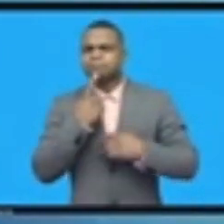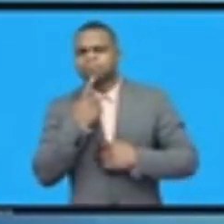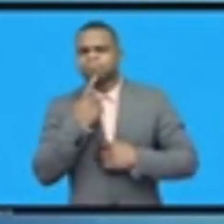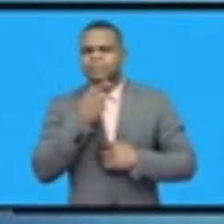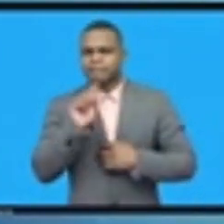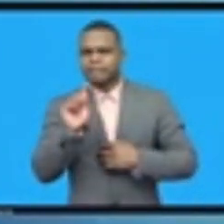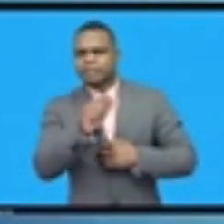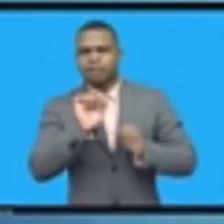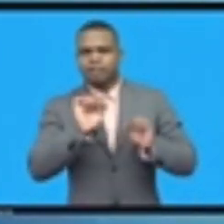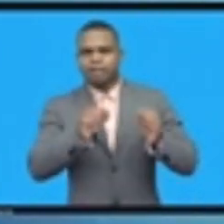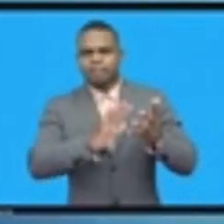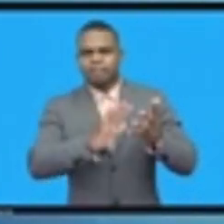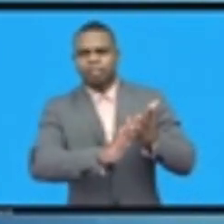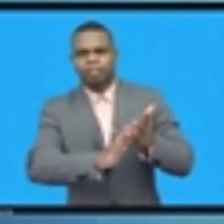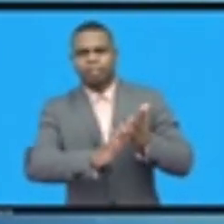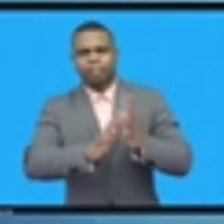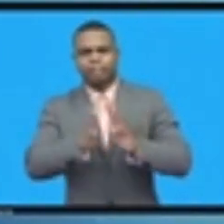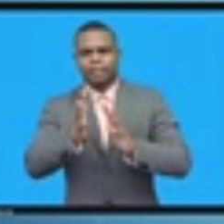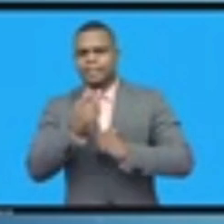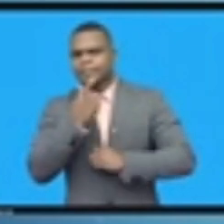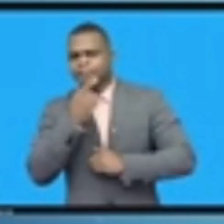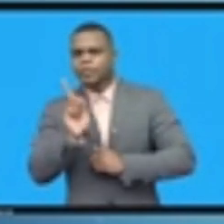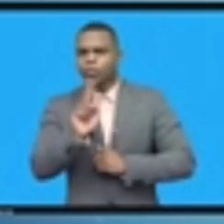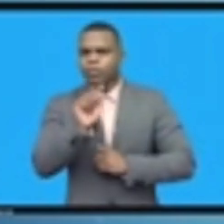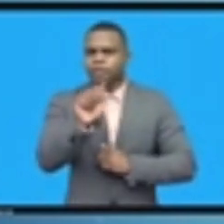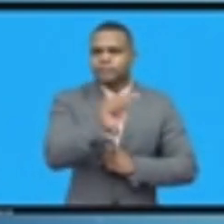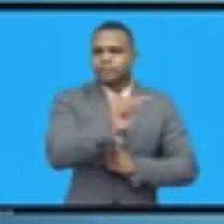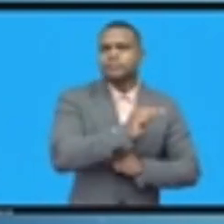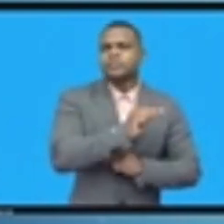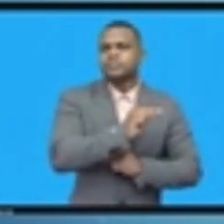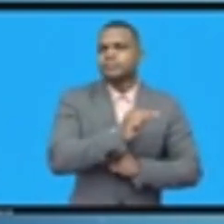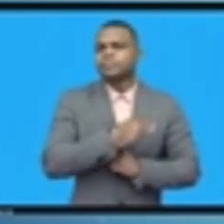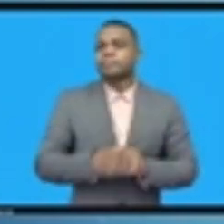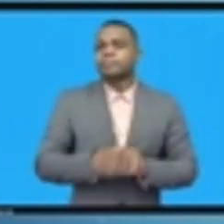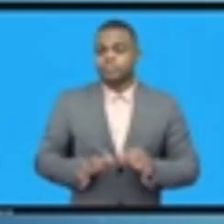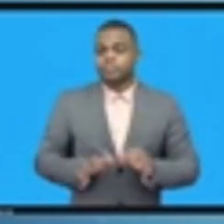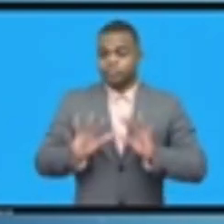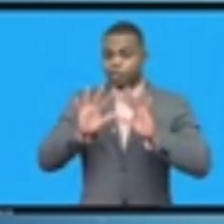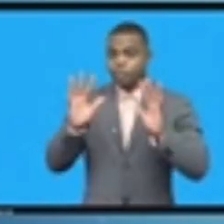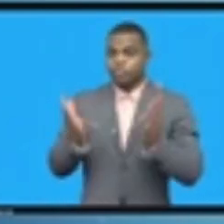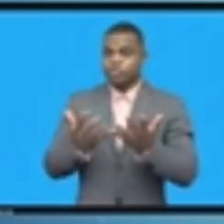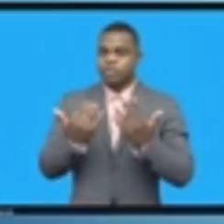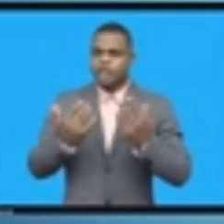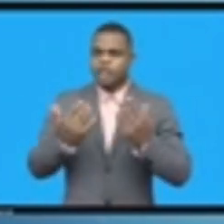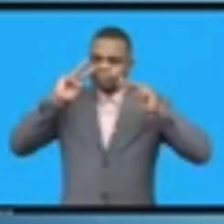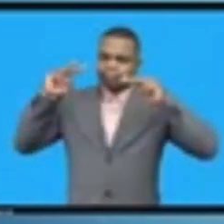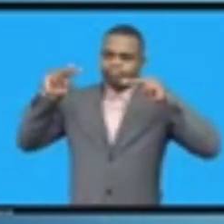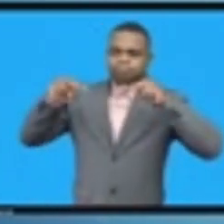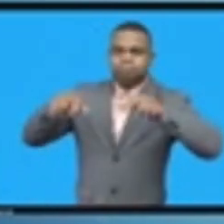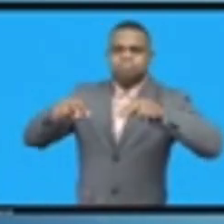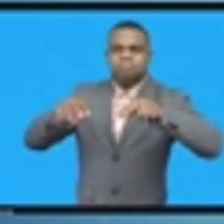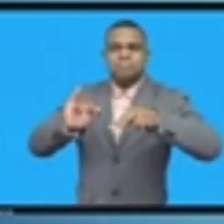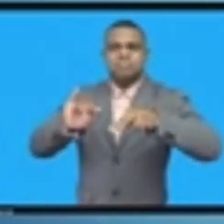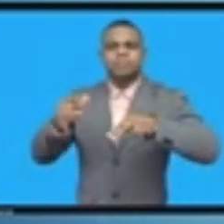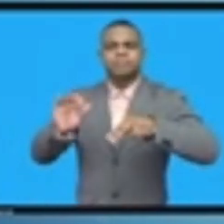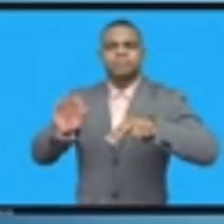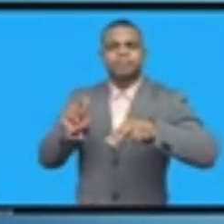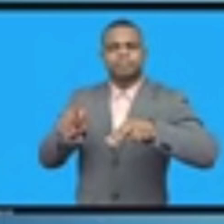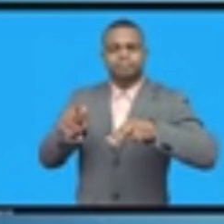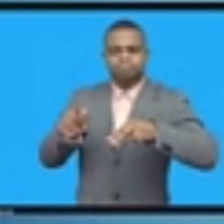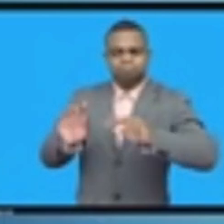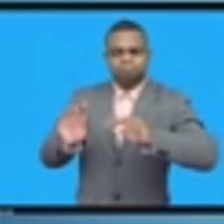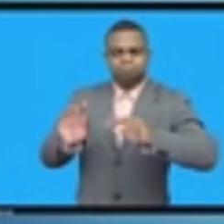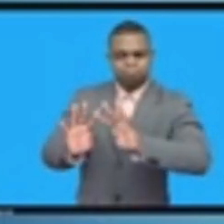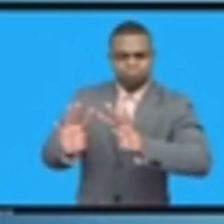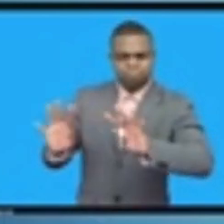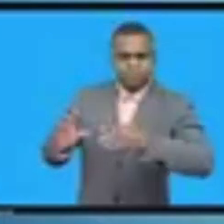关注着 IGF， 其领导人、领导专家组以及 MAC， 还有 IGF 的参与